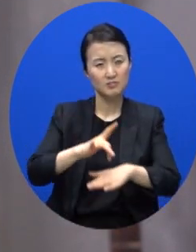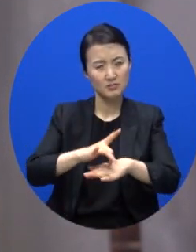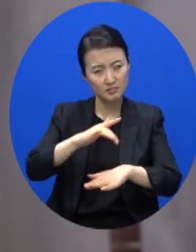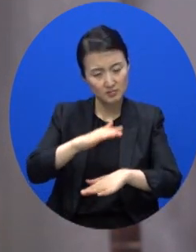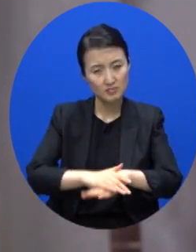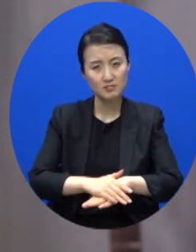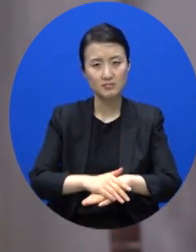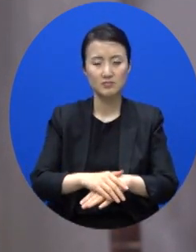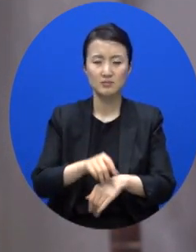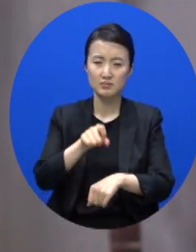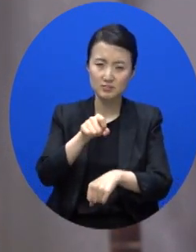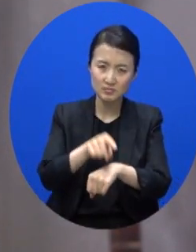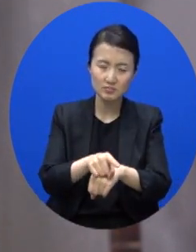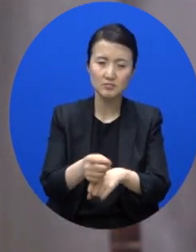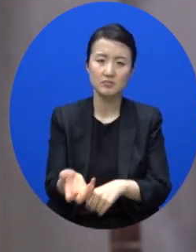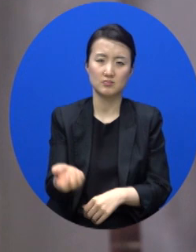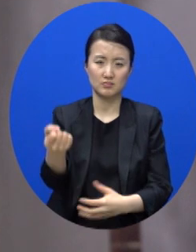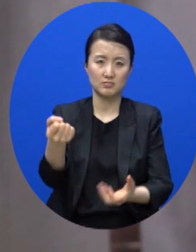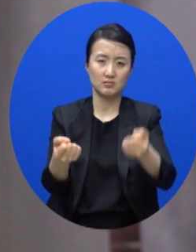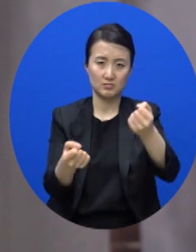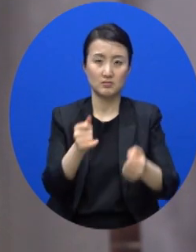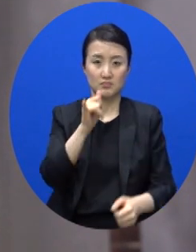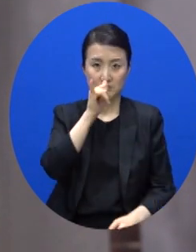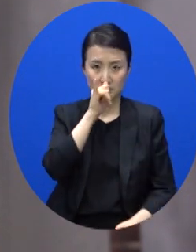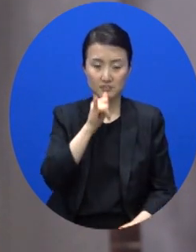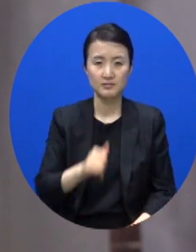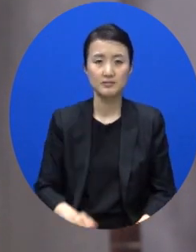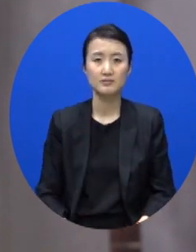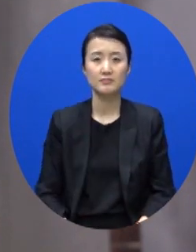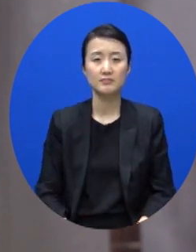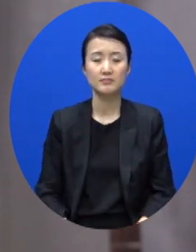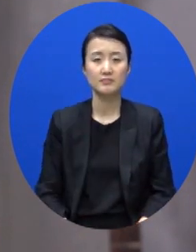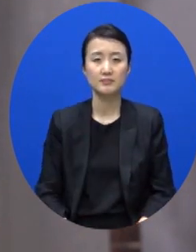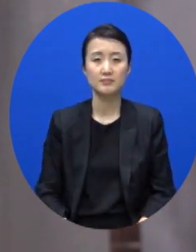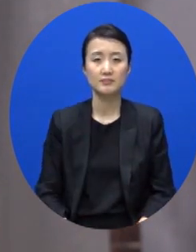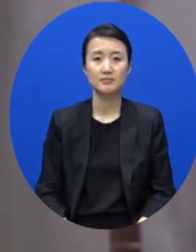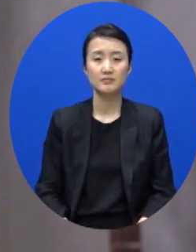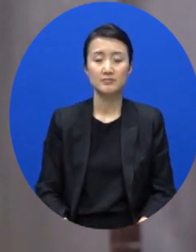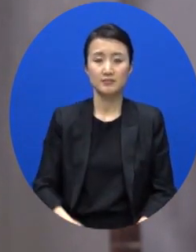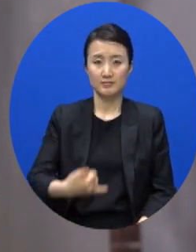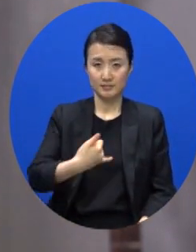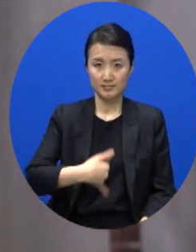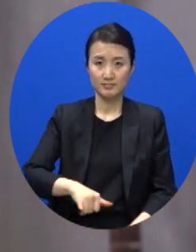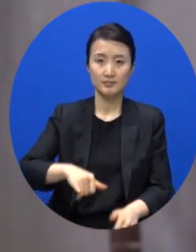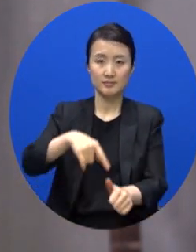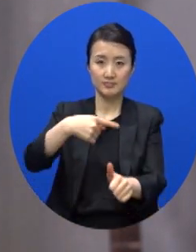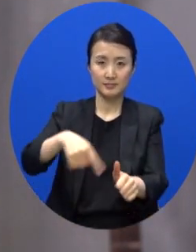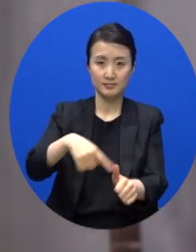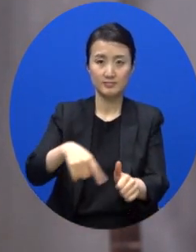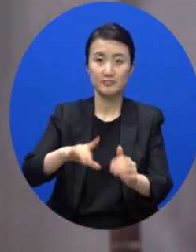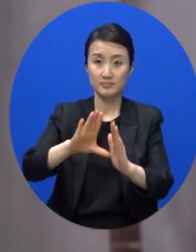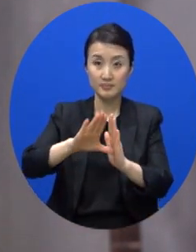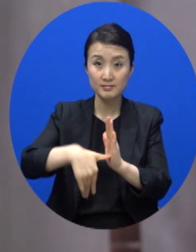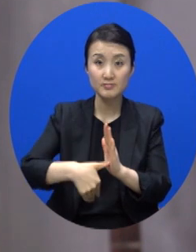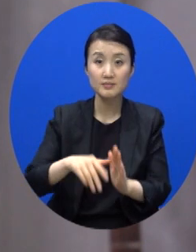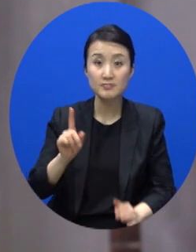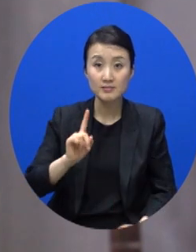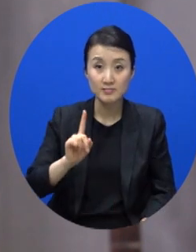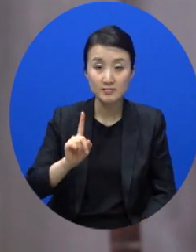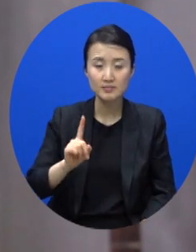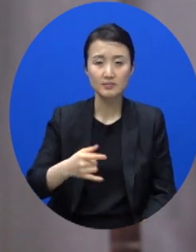다릅니다. 그래서 소위 자식을 교육을 시킬 때는 자식의